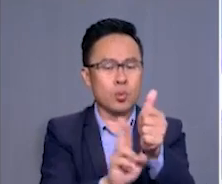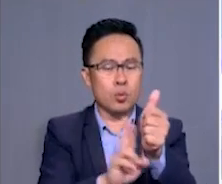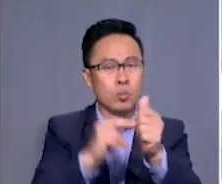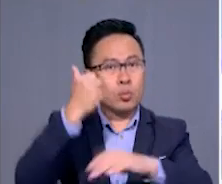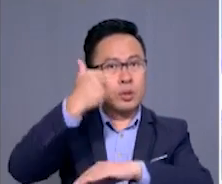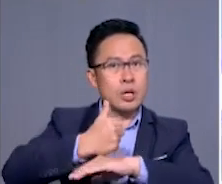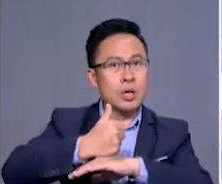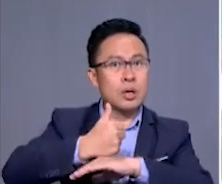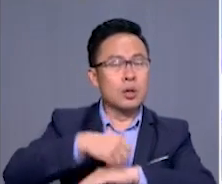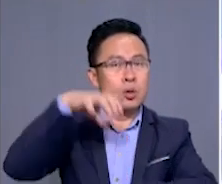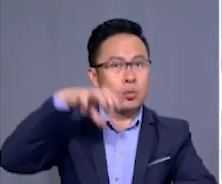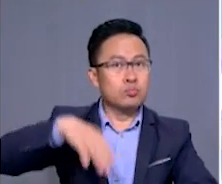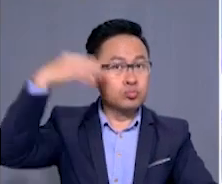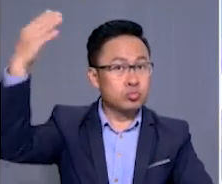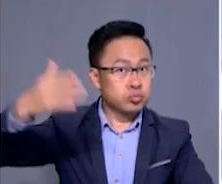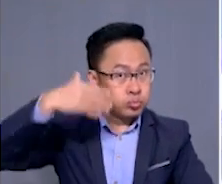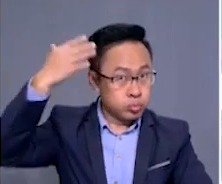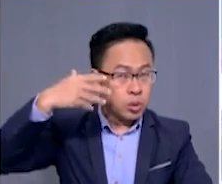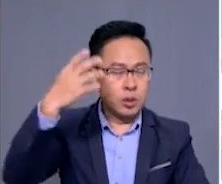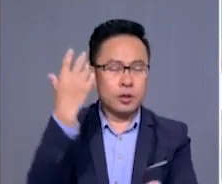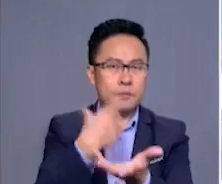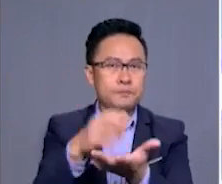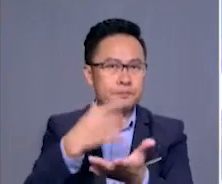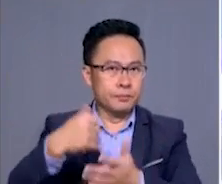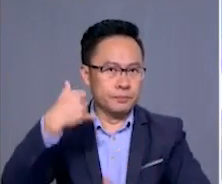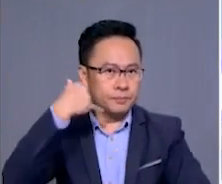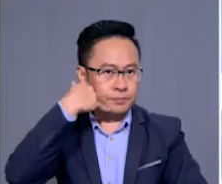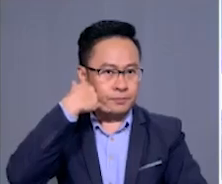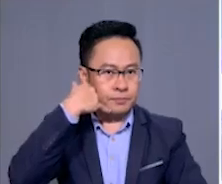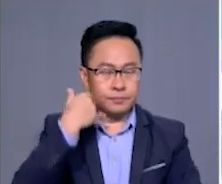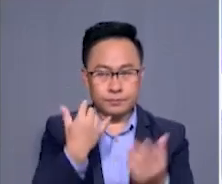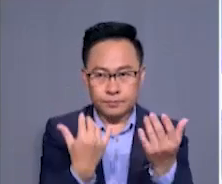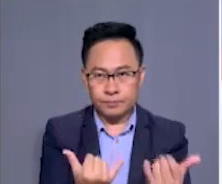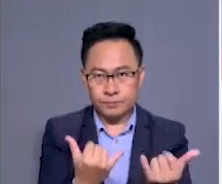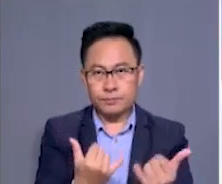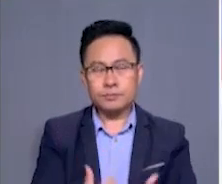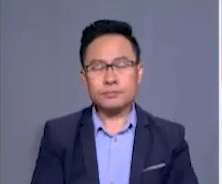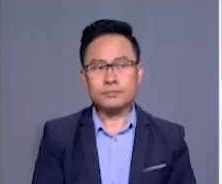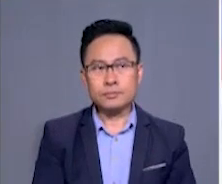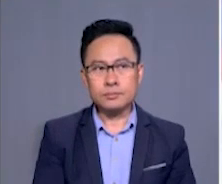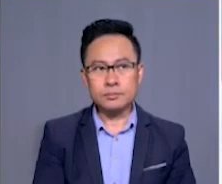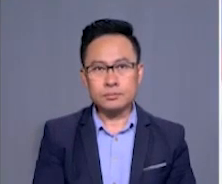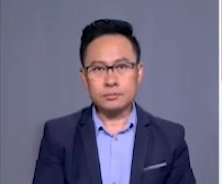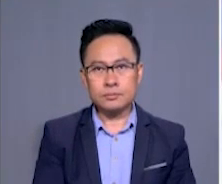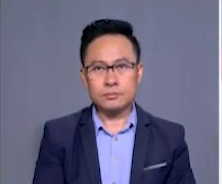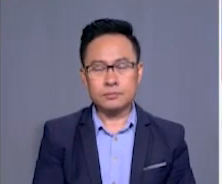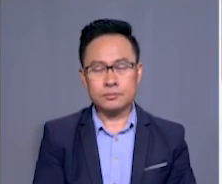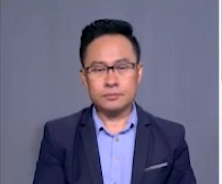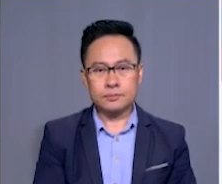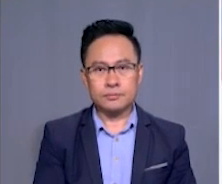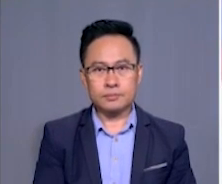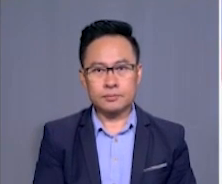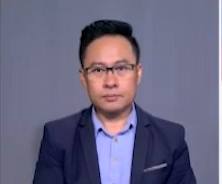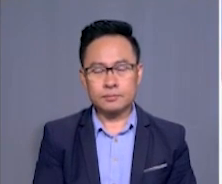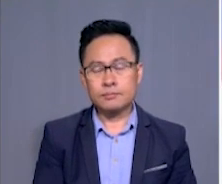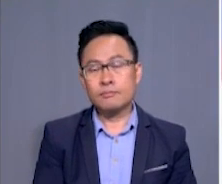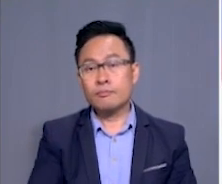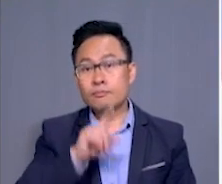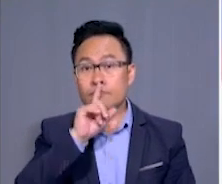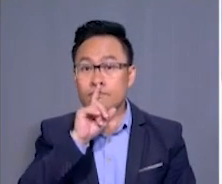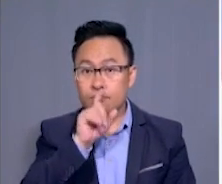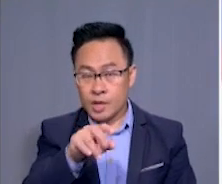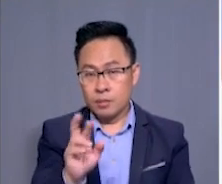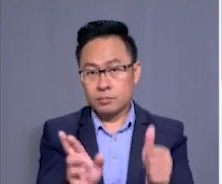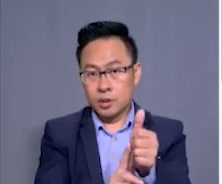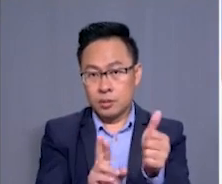มวิทยาค่ะว่าที่ร้อยตรีธนสิทธิ์เอี่ยมอนันชัยนะคะอยู่ในสายแล้วนะคะสวัสดีค่ะท่านรองคะ สวัสดีครับ ค่ะล่